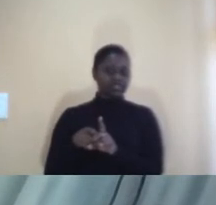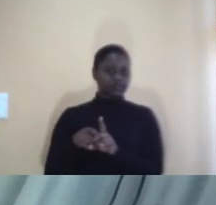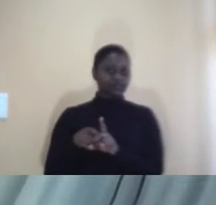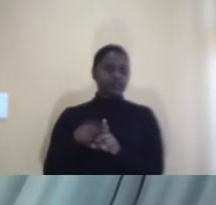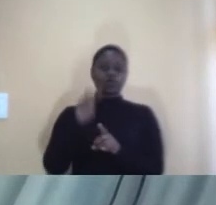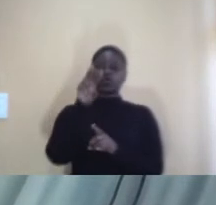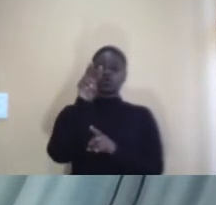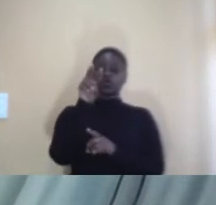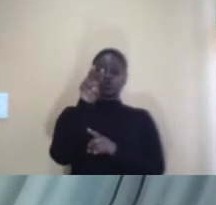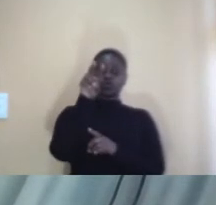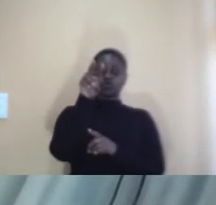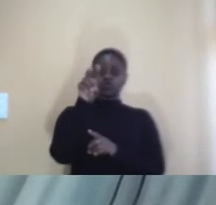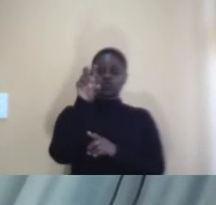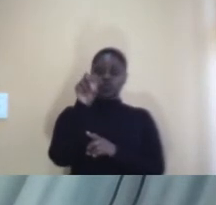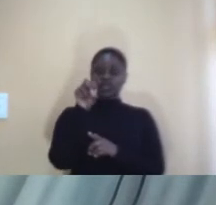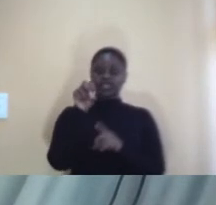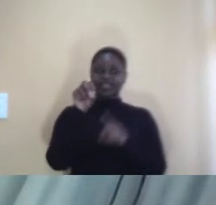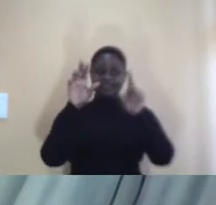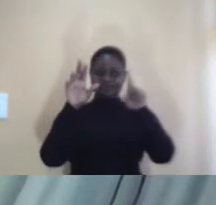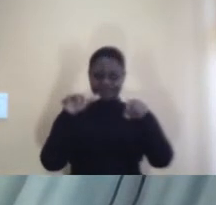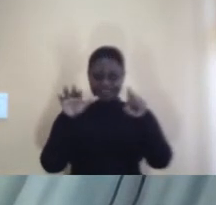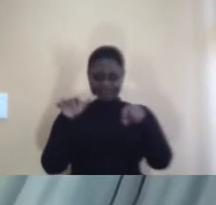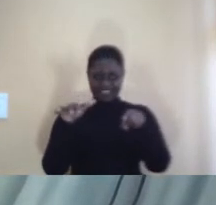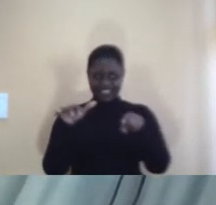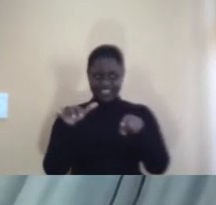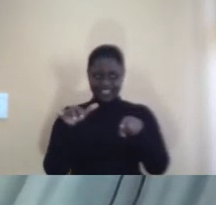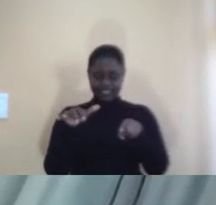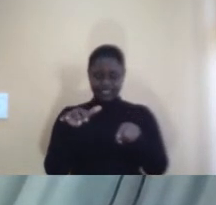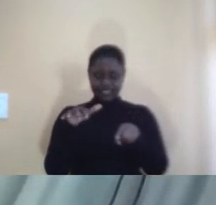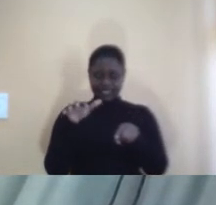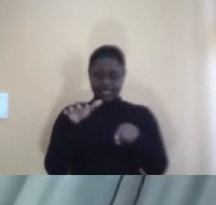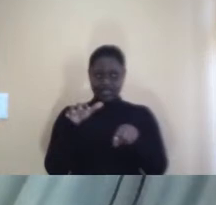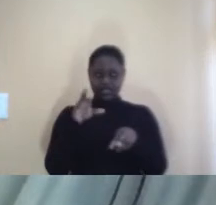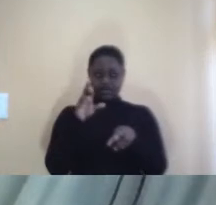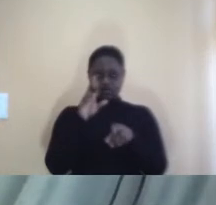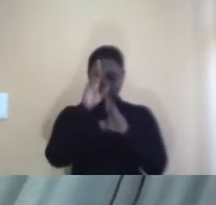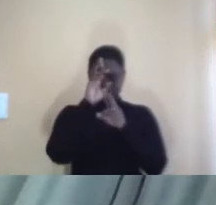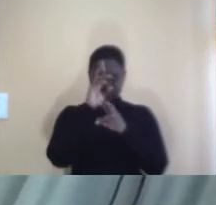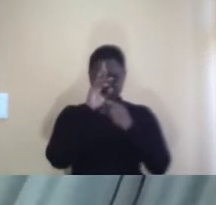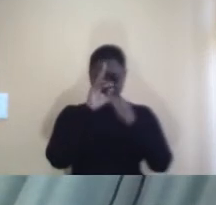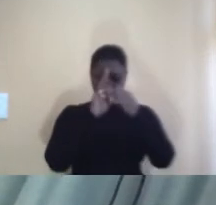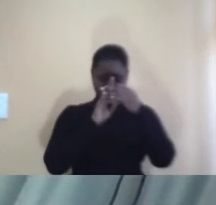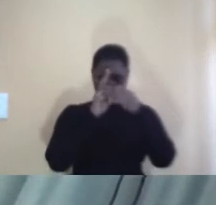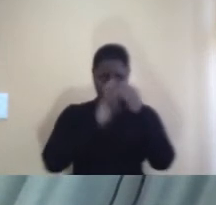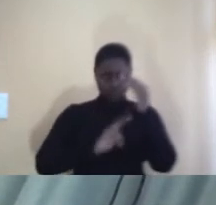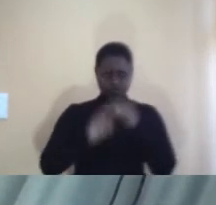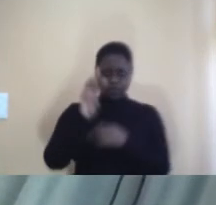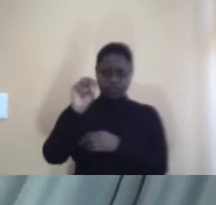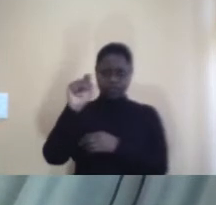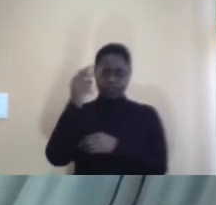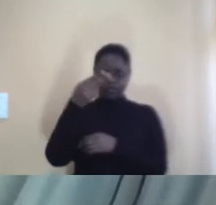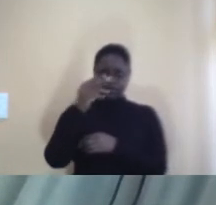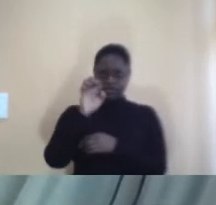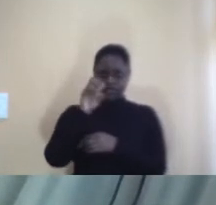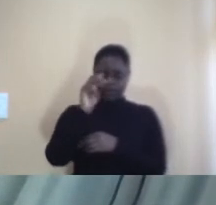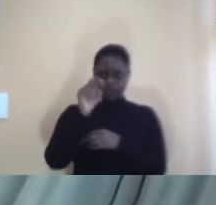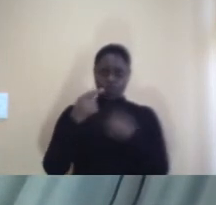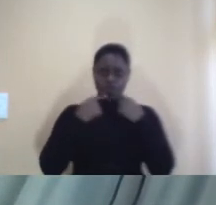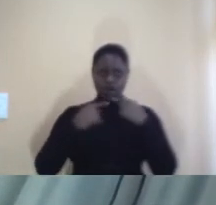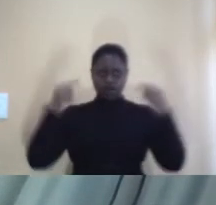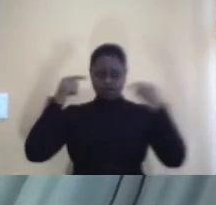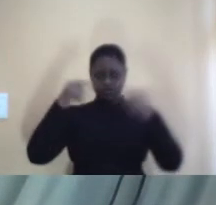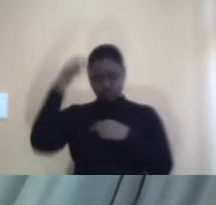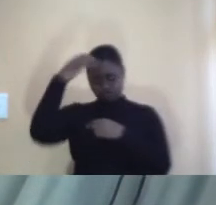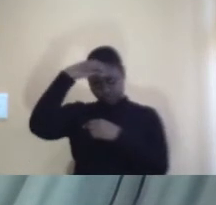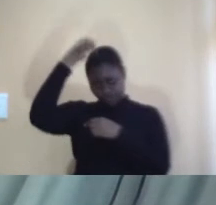ngonyaka ka-2017 ngesikhathi uNgqongqoshe uMhlonishwa uMthembu wamemezela ukuthi amakhosi azohlomula